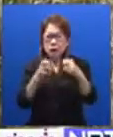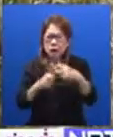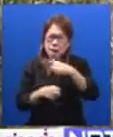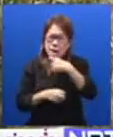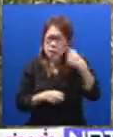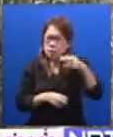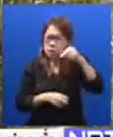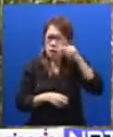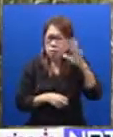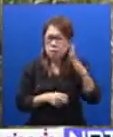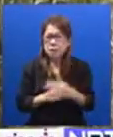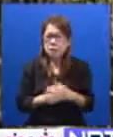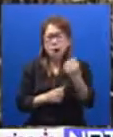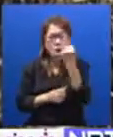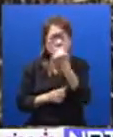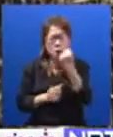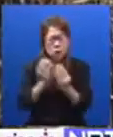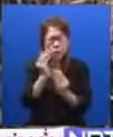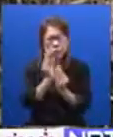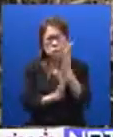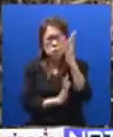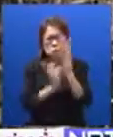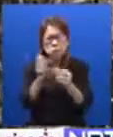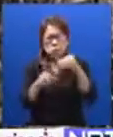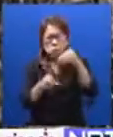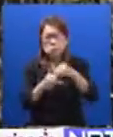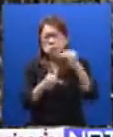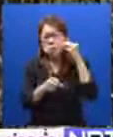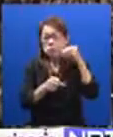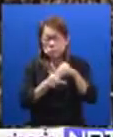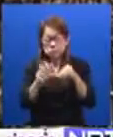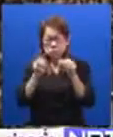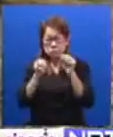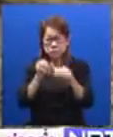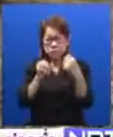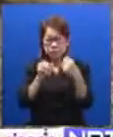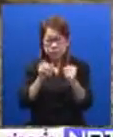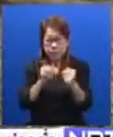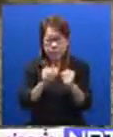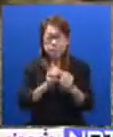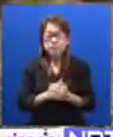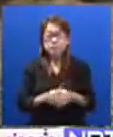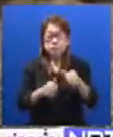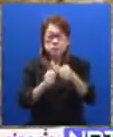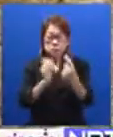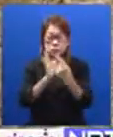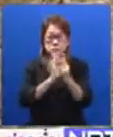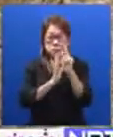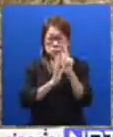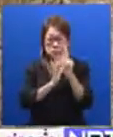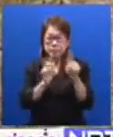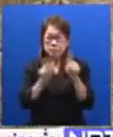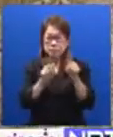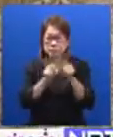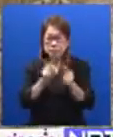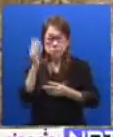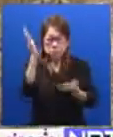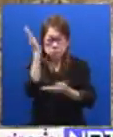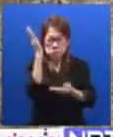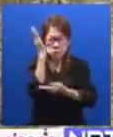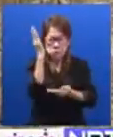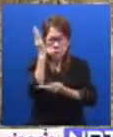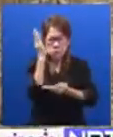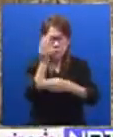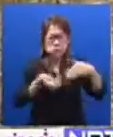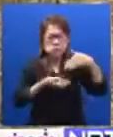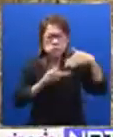ตรกรที่ปลูกอ้อยในพื้นที่บ้านหนองแดงหมู่ที่10ตำบลยางคำอำเภอหนองเรือจังหวัดขอนแก่นเร่งตัดอ้อยส่งเข้าโร